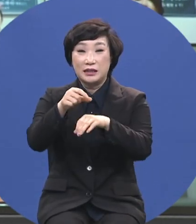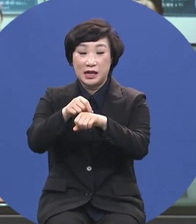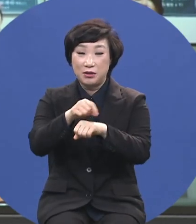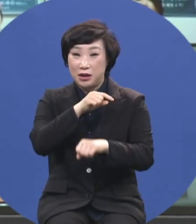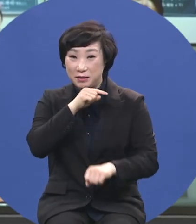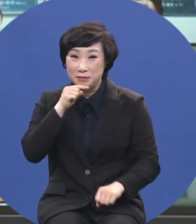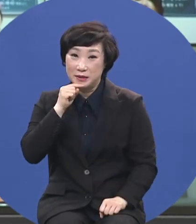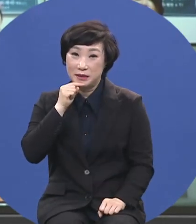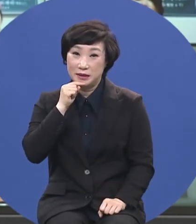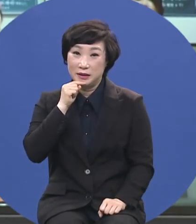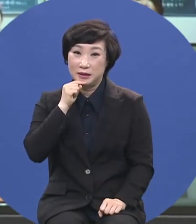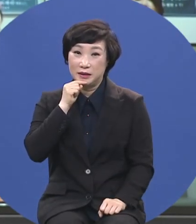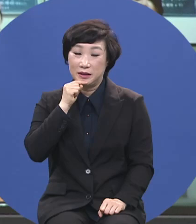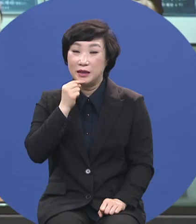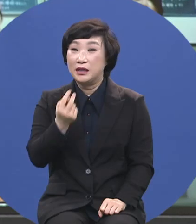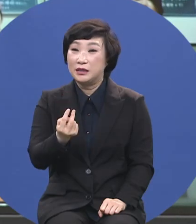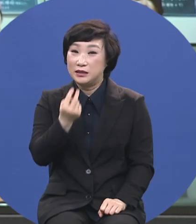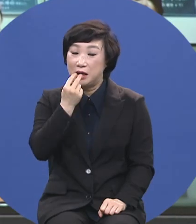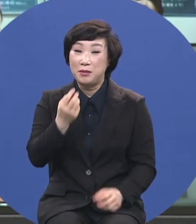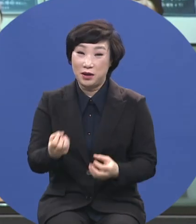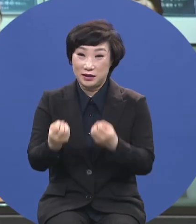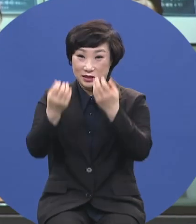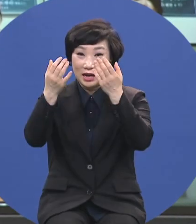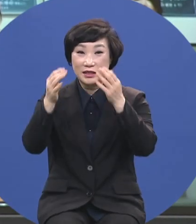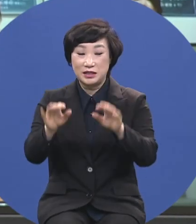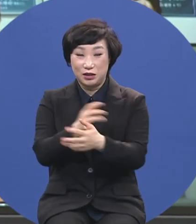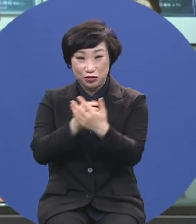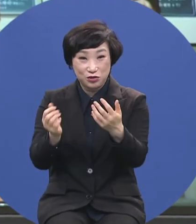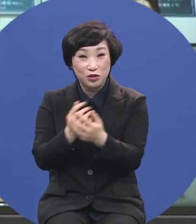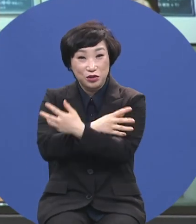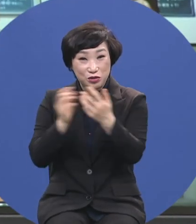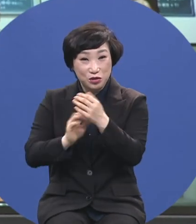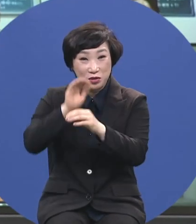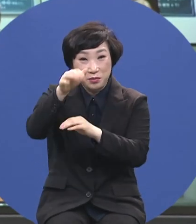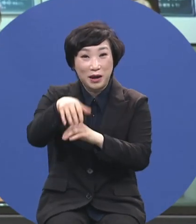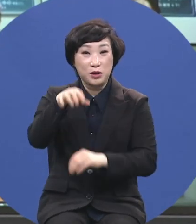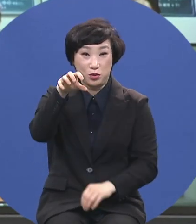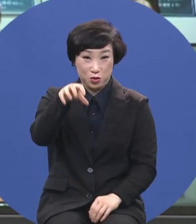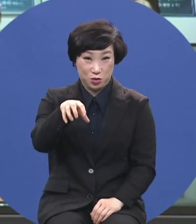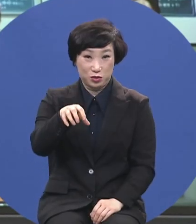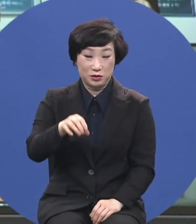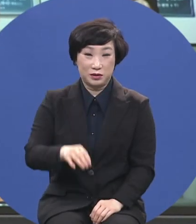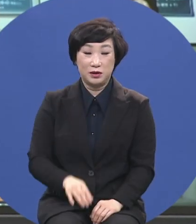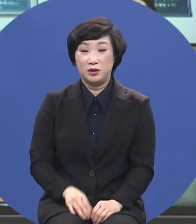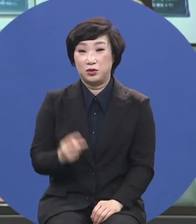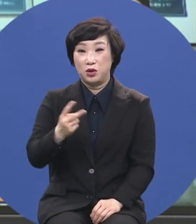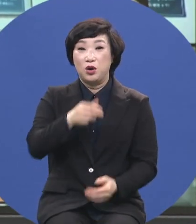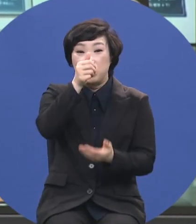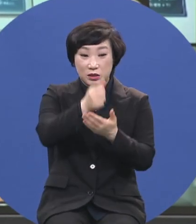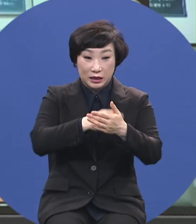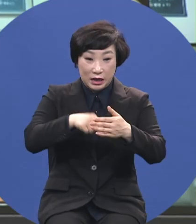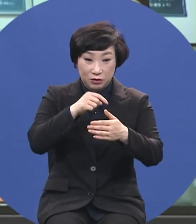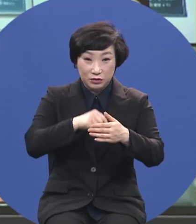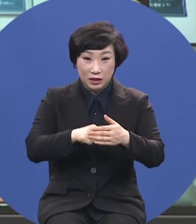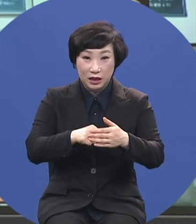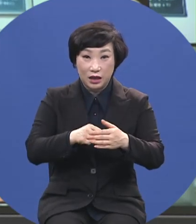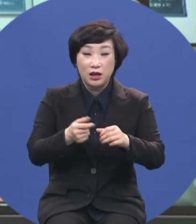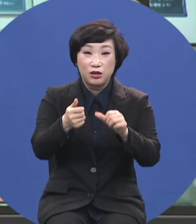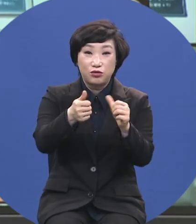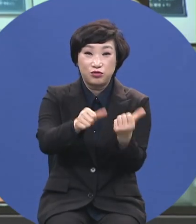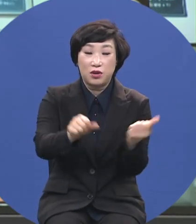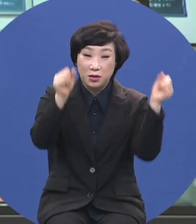살과 피의 생명의 잔치가 넘쳐나는 현장, 또한 죄 아래서